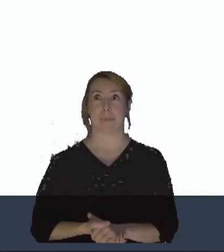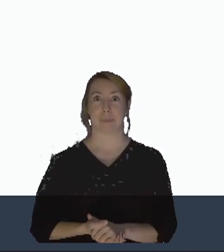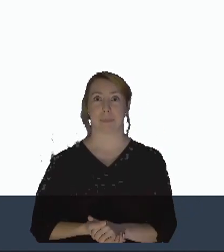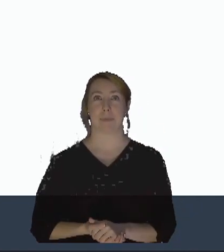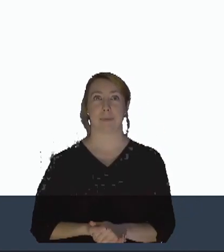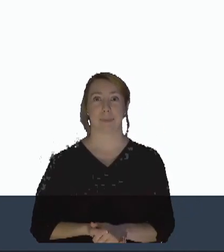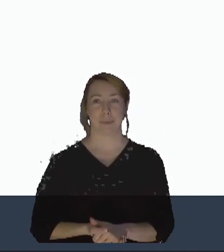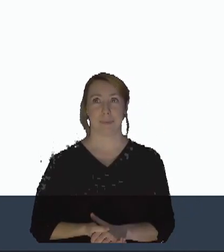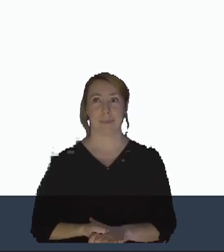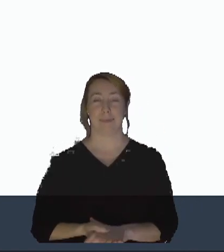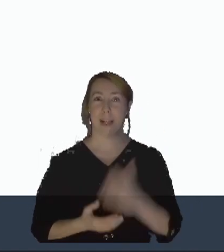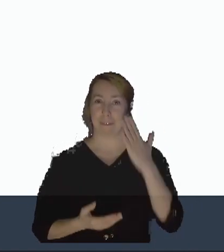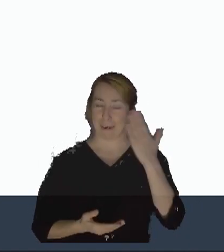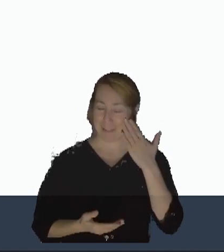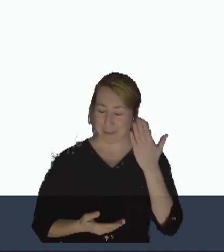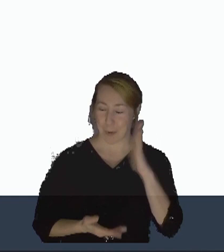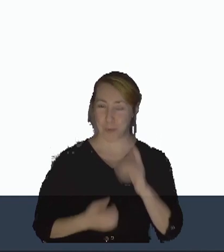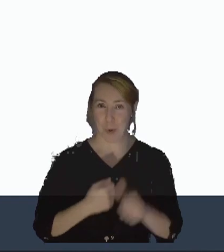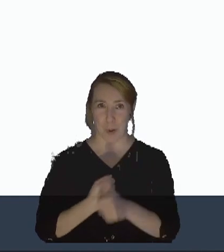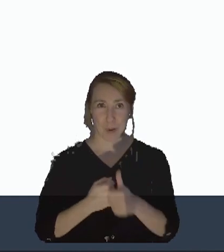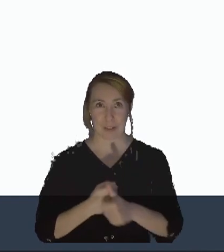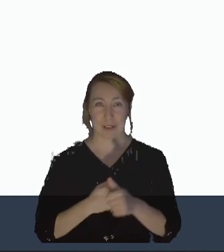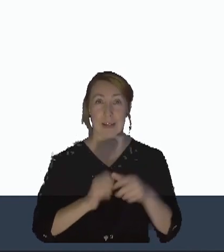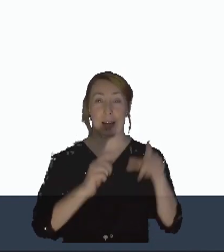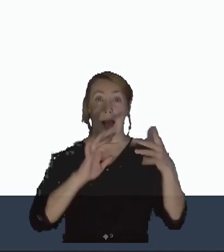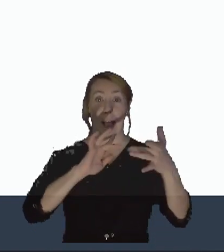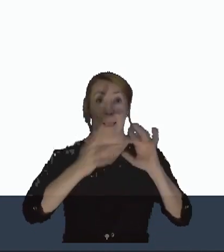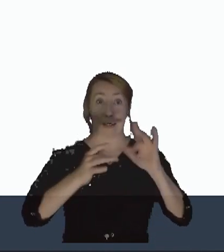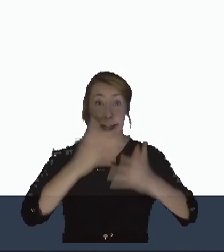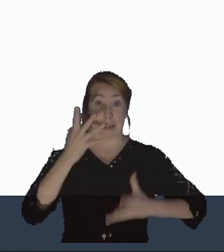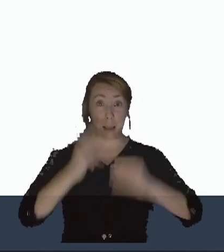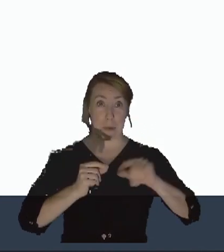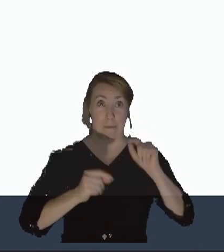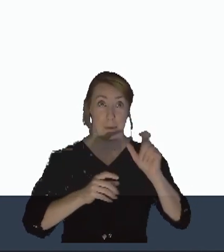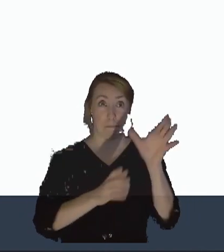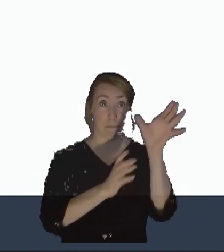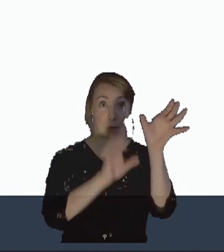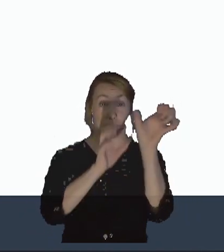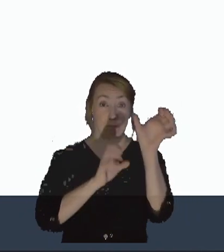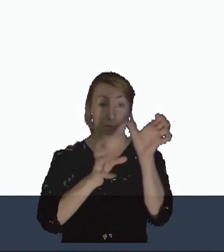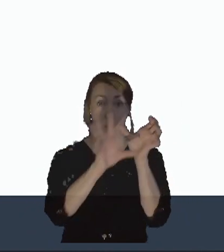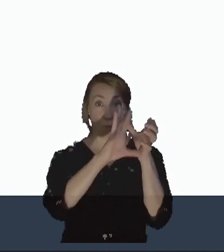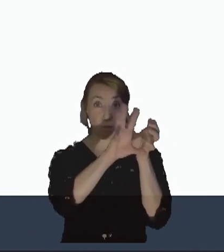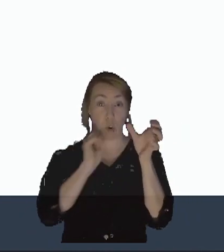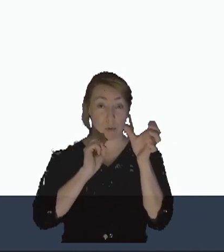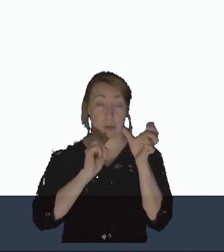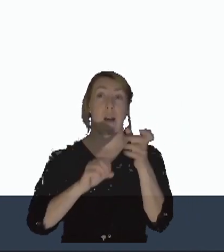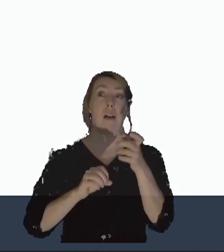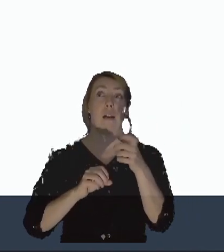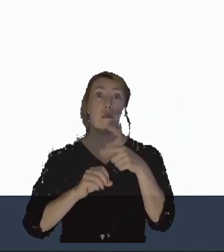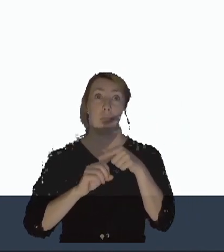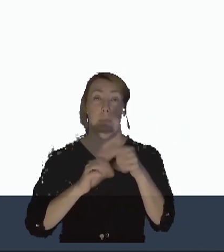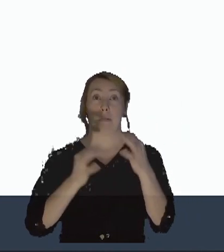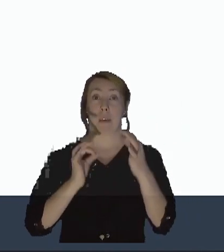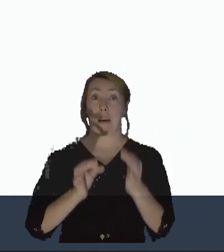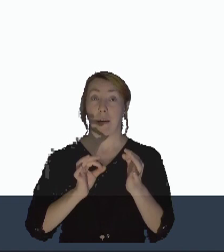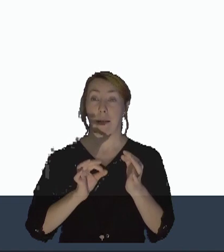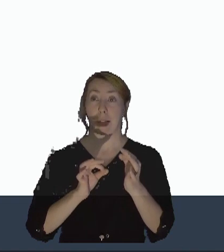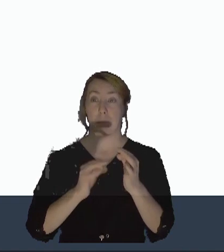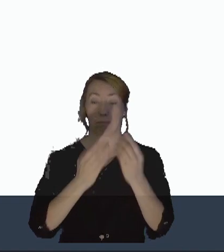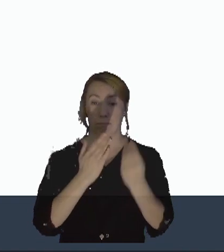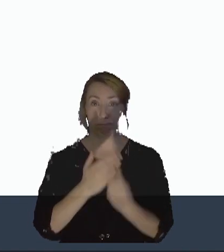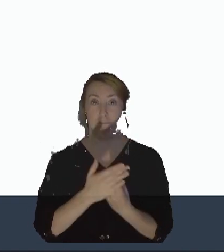no, wiadomo o co chodzi. Link do zabawy, kiedy Państwo go teraz skanują, powinno